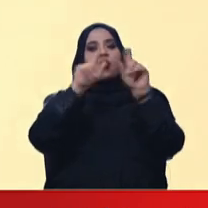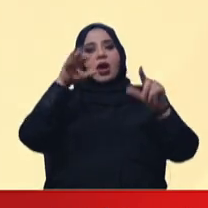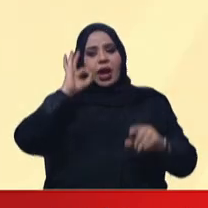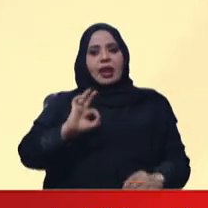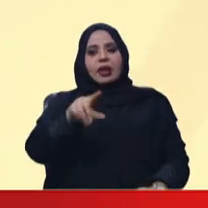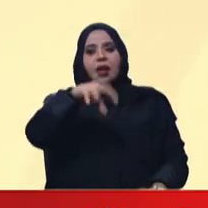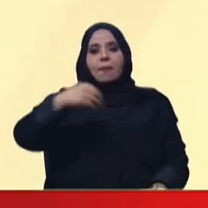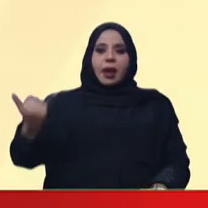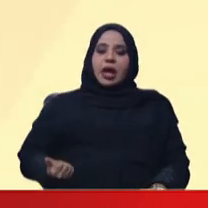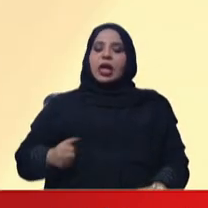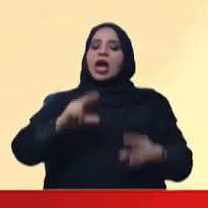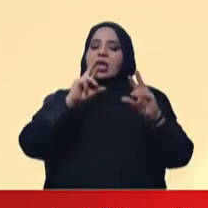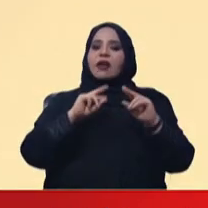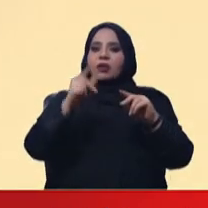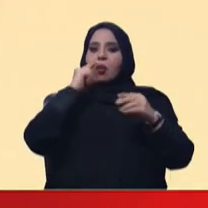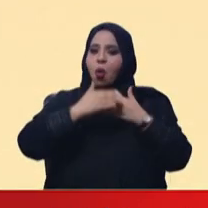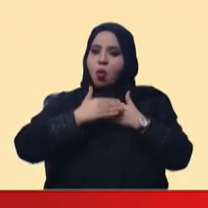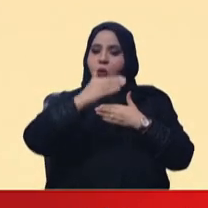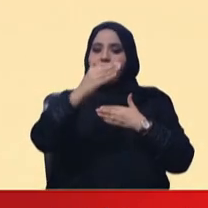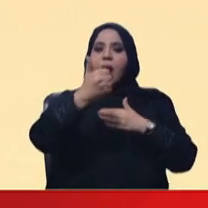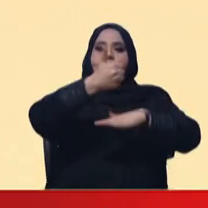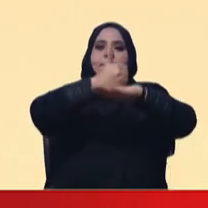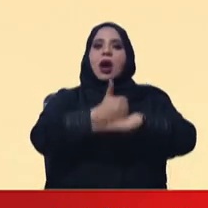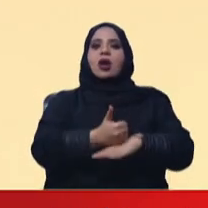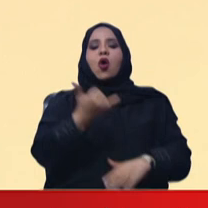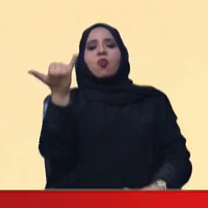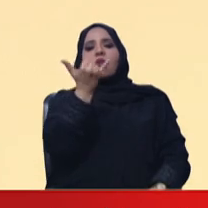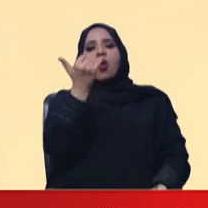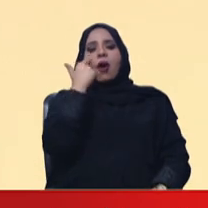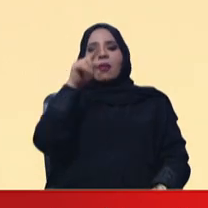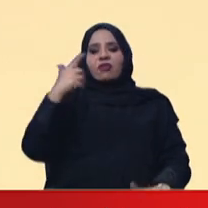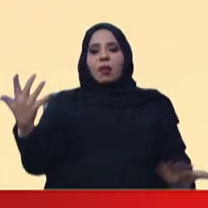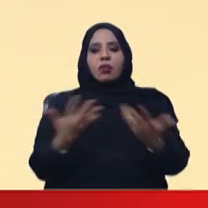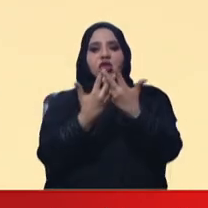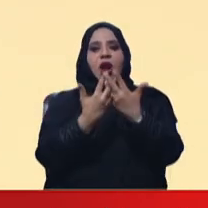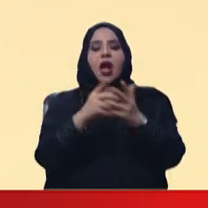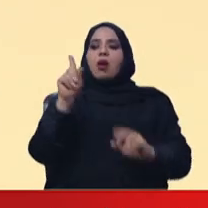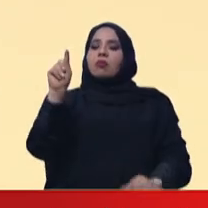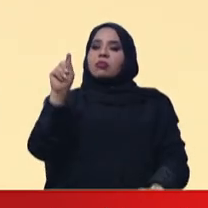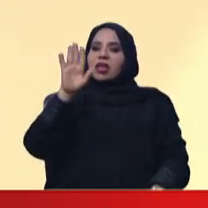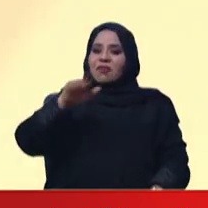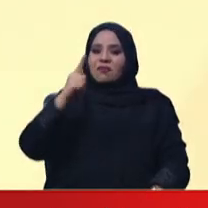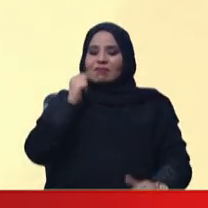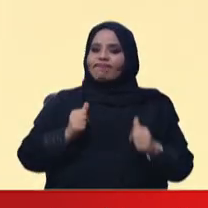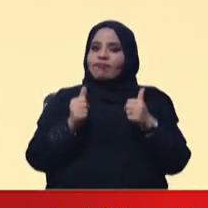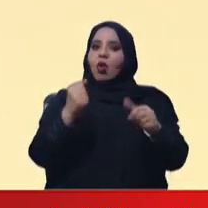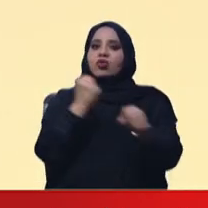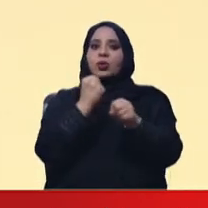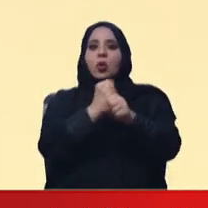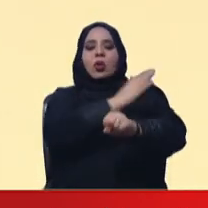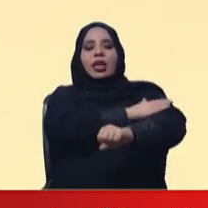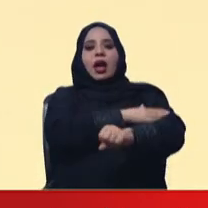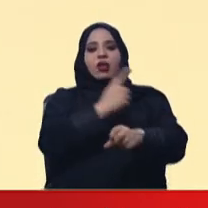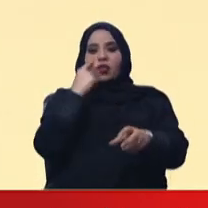البحرين ستظل داعما رئيسيا ومشاركا فاعلا في كافة الجهود التي تسعى للحفاظ على